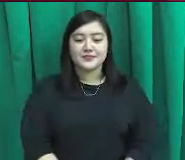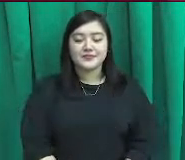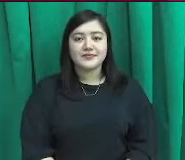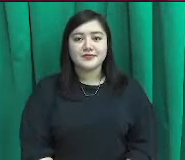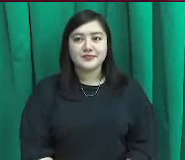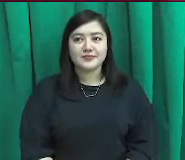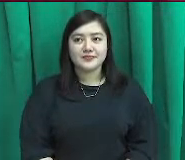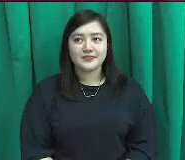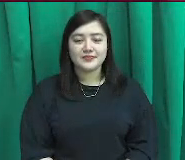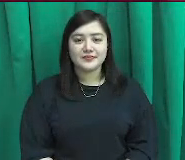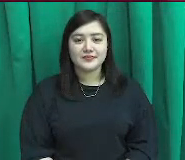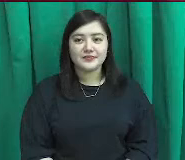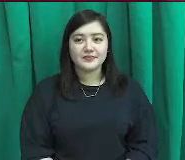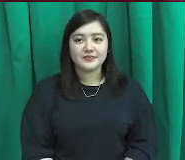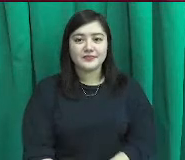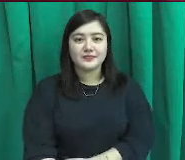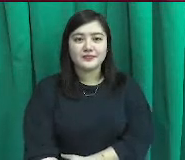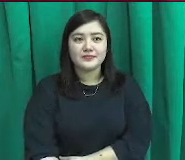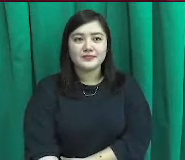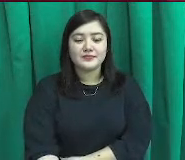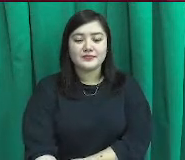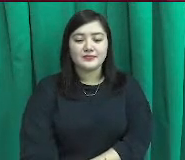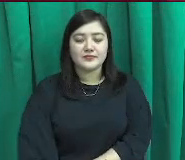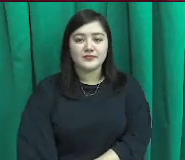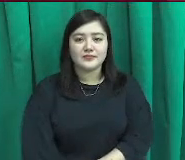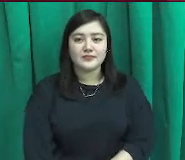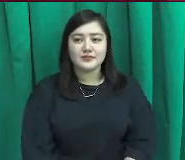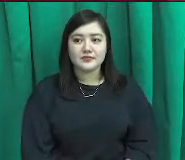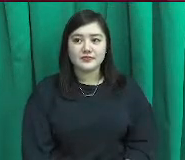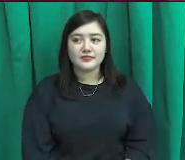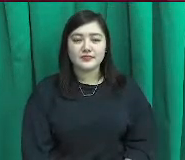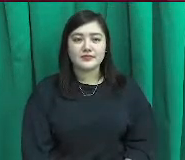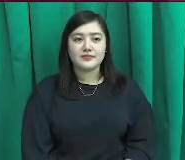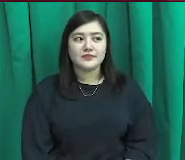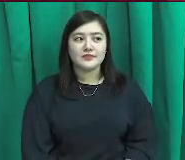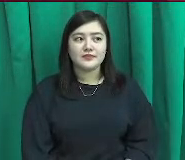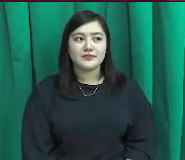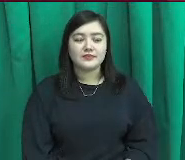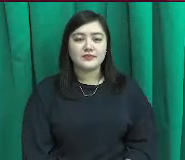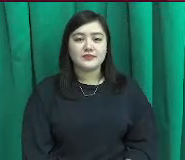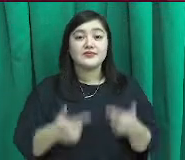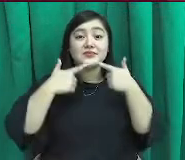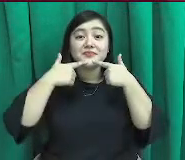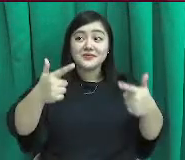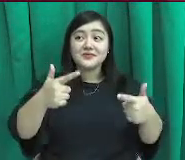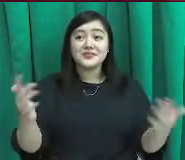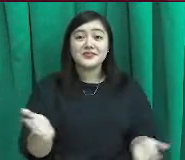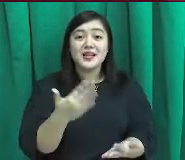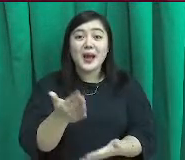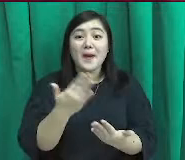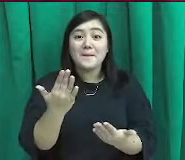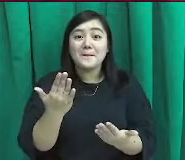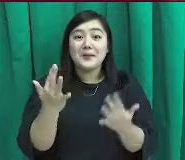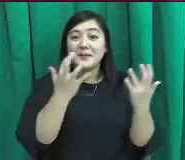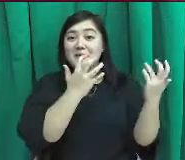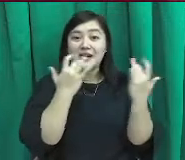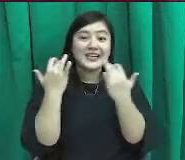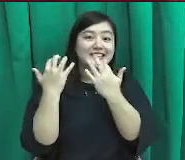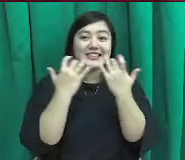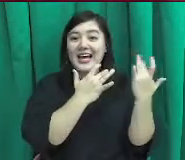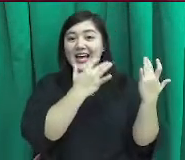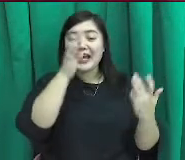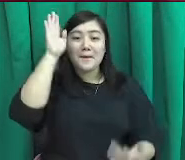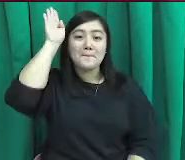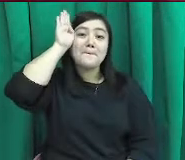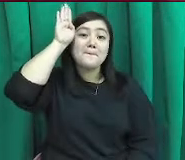aking ng Team Focus family. Binabati kong happy birthday si Brother Emilio Daef na oy! Anak ng isang co-host nito. Nahingi niya